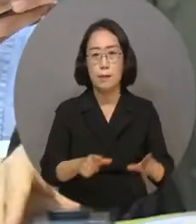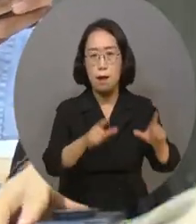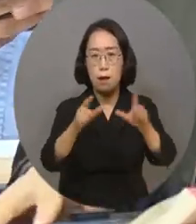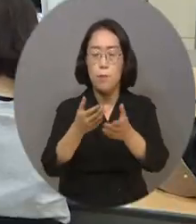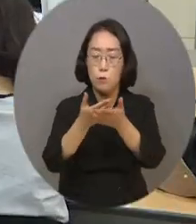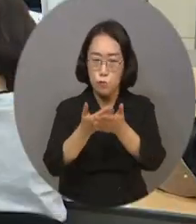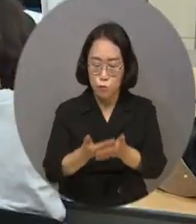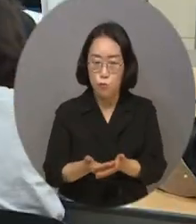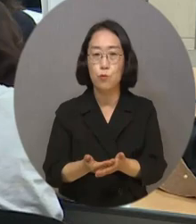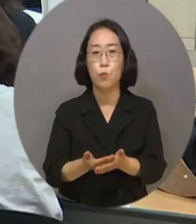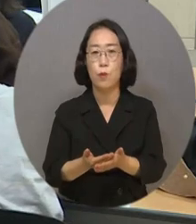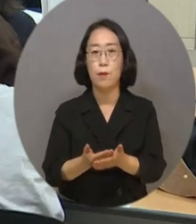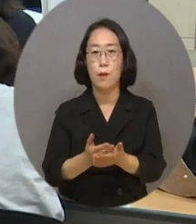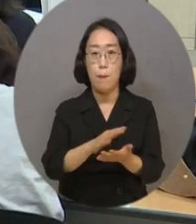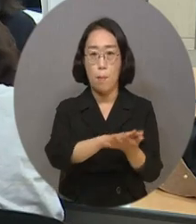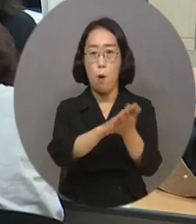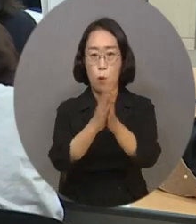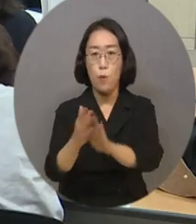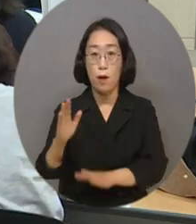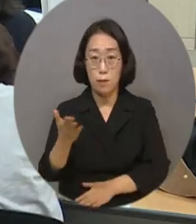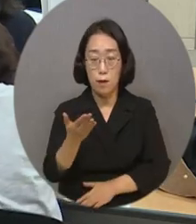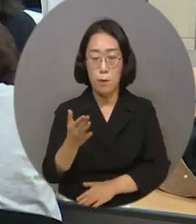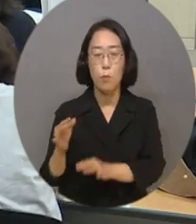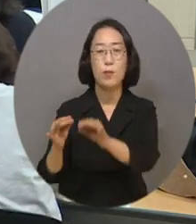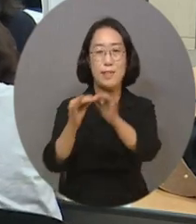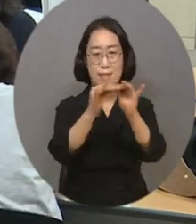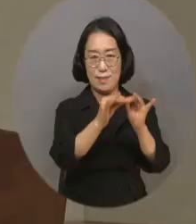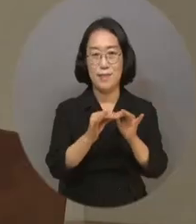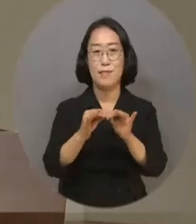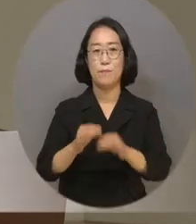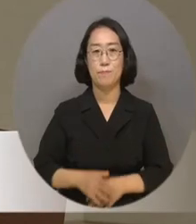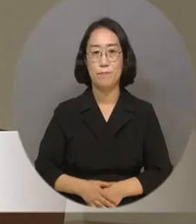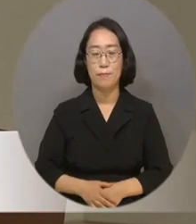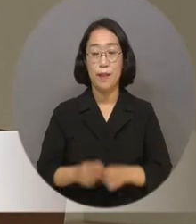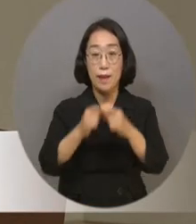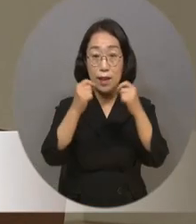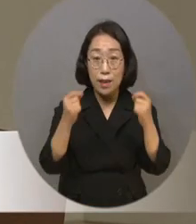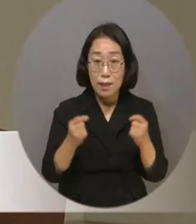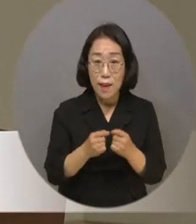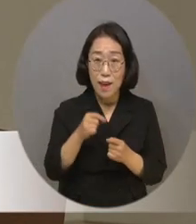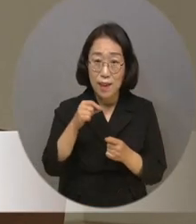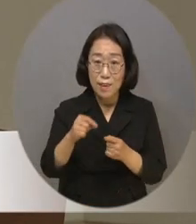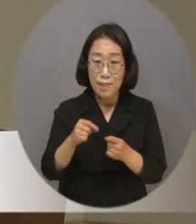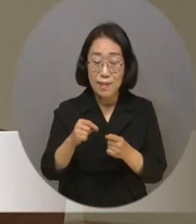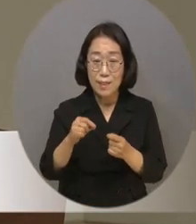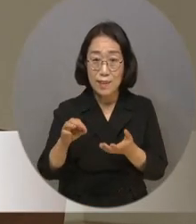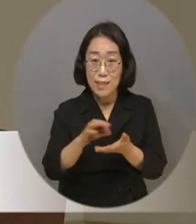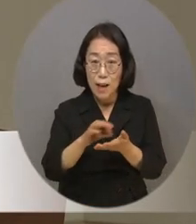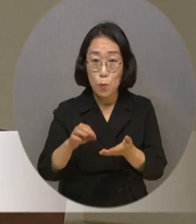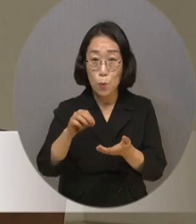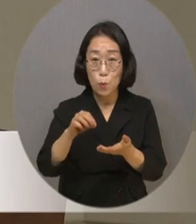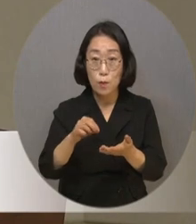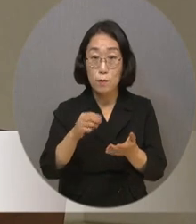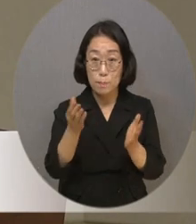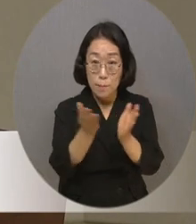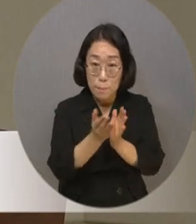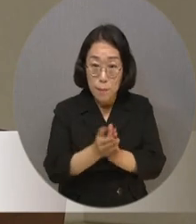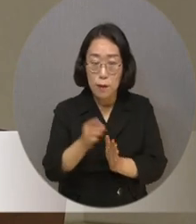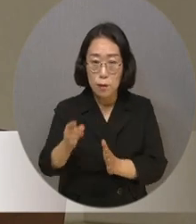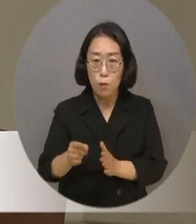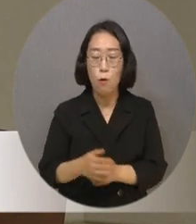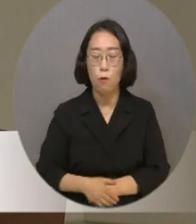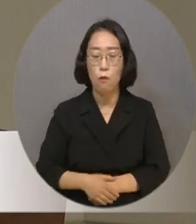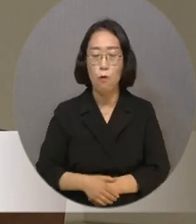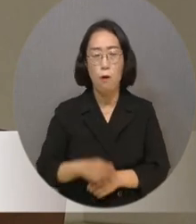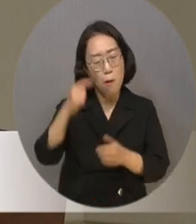전환점이 될 것이라는 주장에는 모두 고개를 끄덕였습니다. 개인 예산제 도입은 피하기 어려운 과제라고 생각을 합니다. 많은